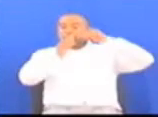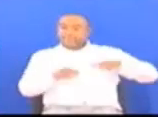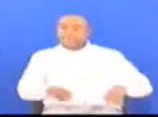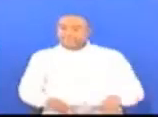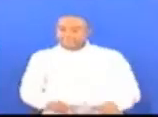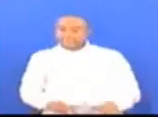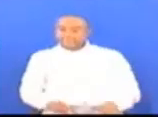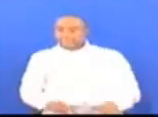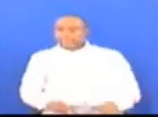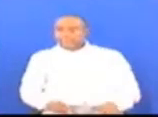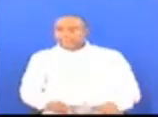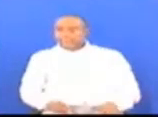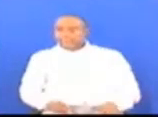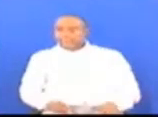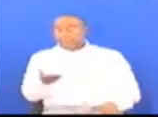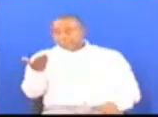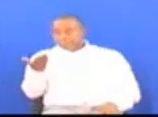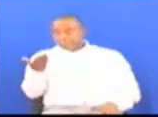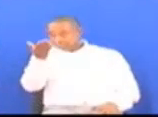Ndio Mheshimiwa Engineer Stella.